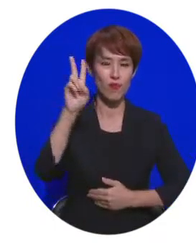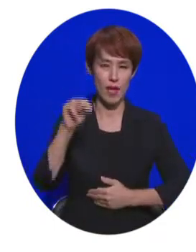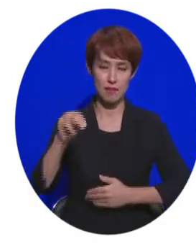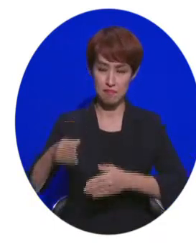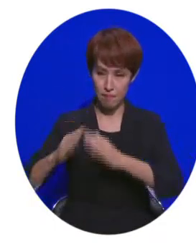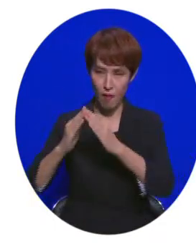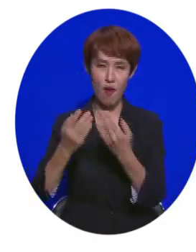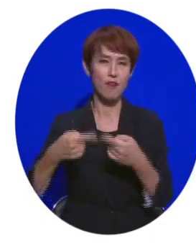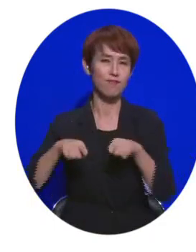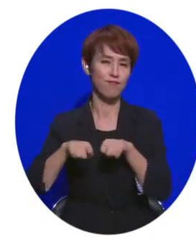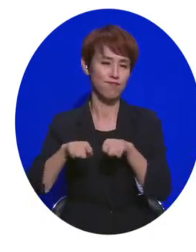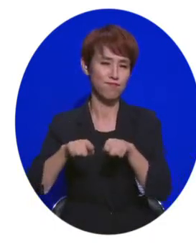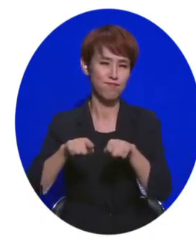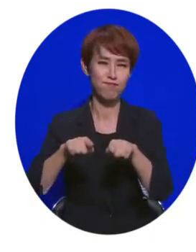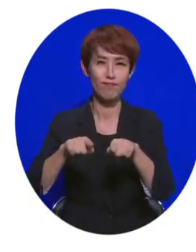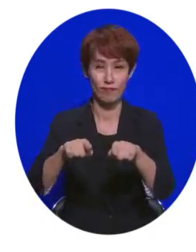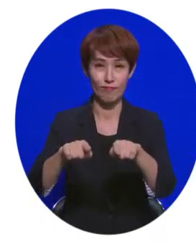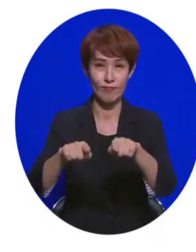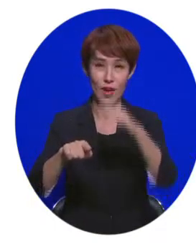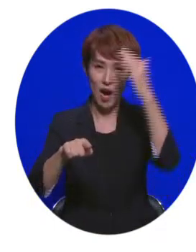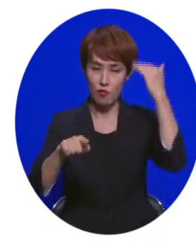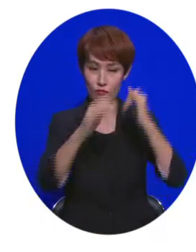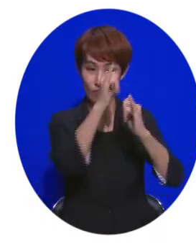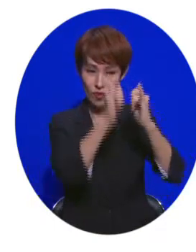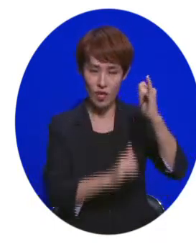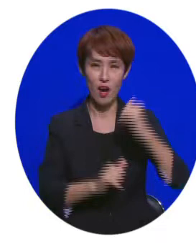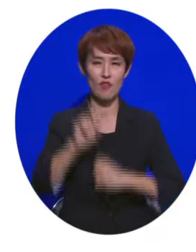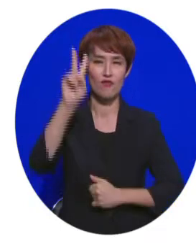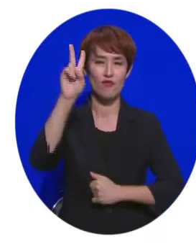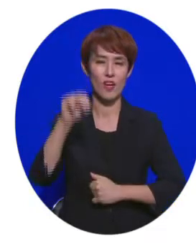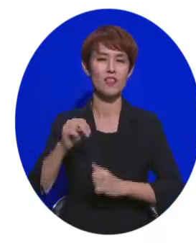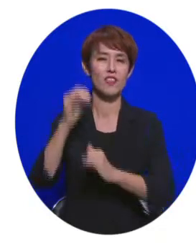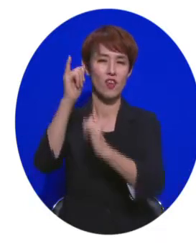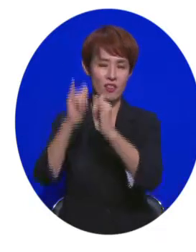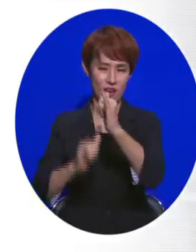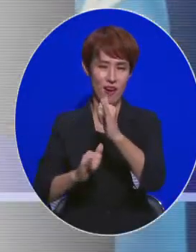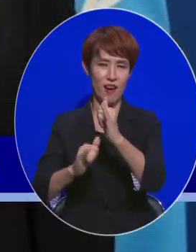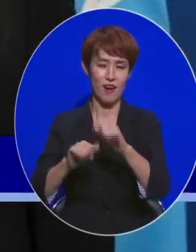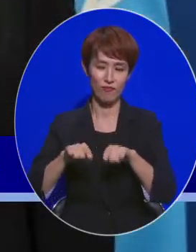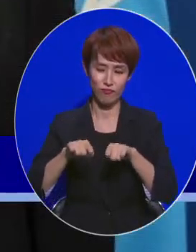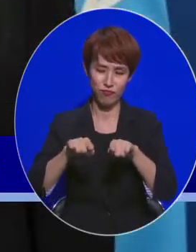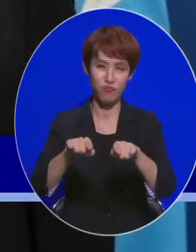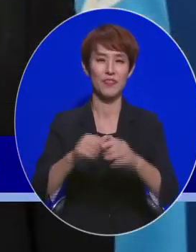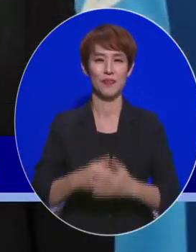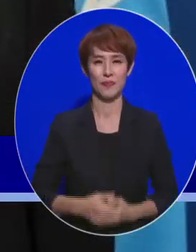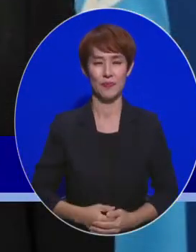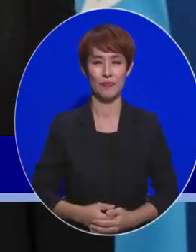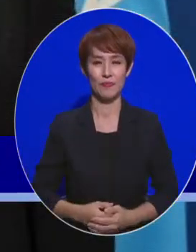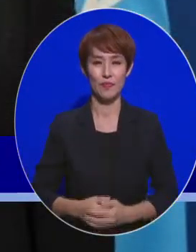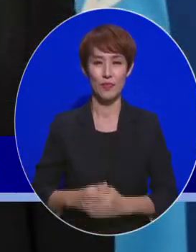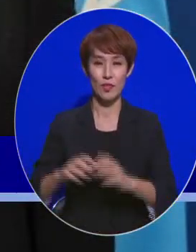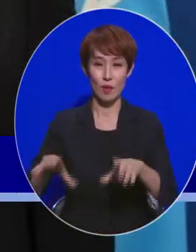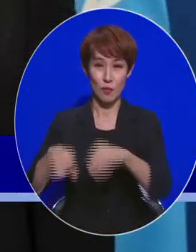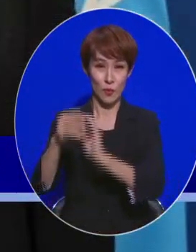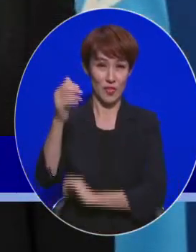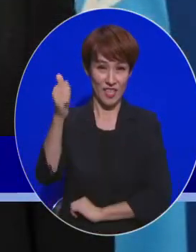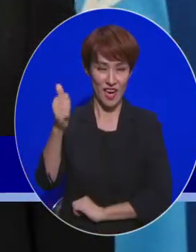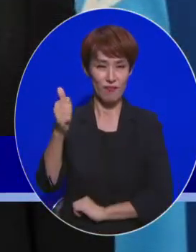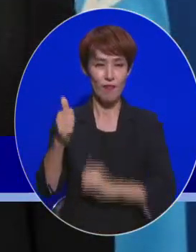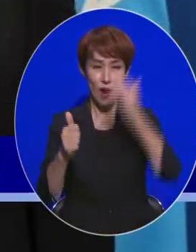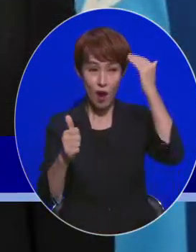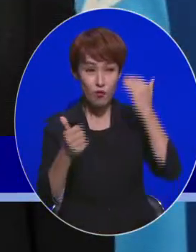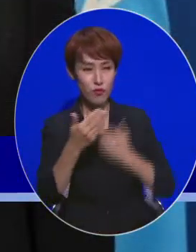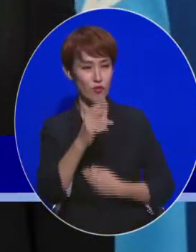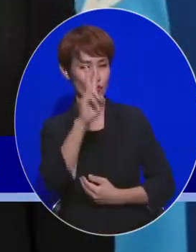시기와 맥을 같이 한다면서 대한민국의 역사는 유엔의 역사라고 소개했고, 이에 구테레시 총장은 한국은